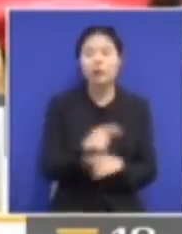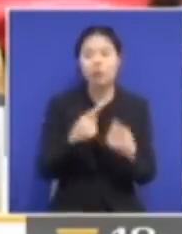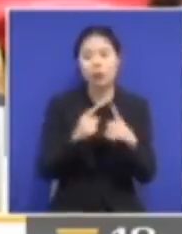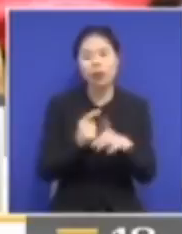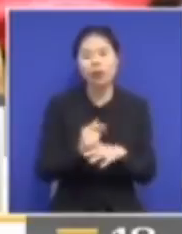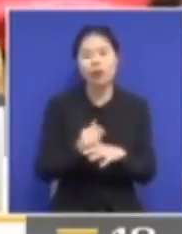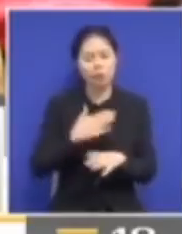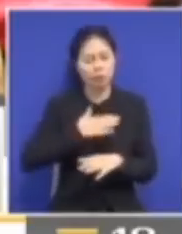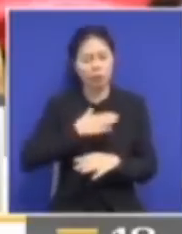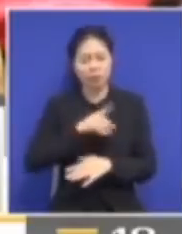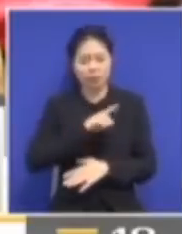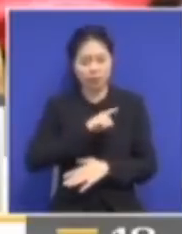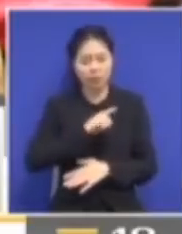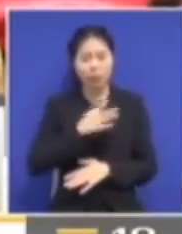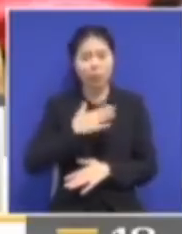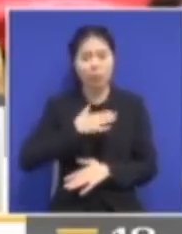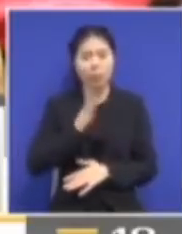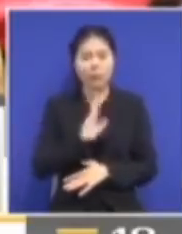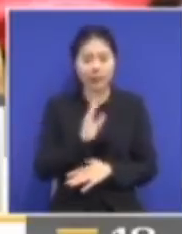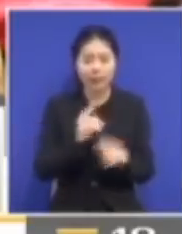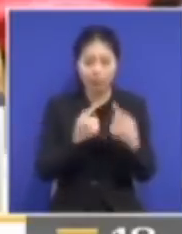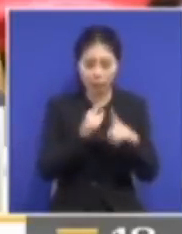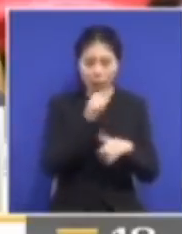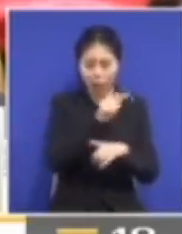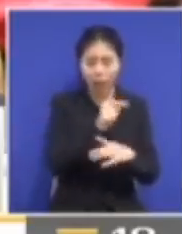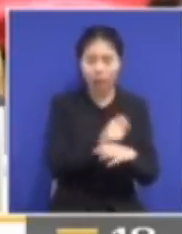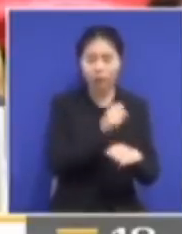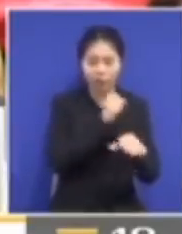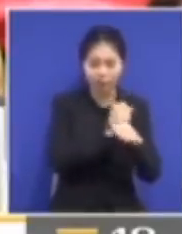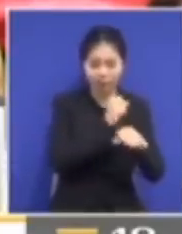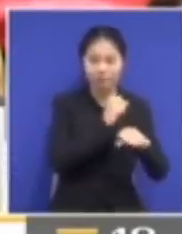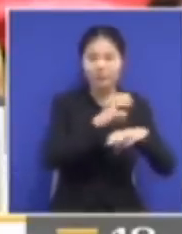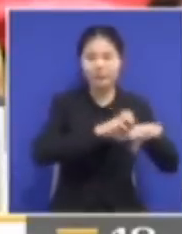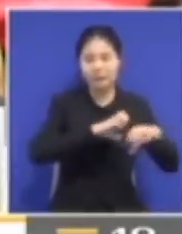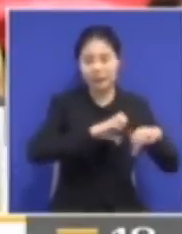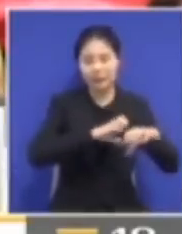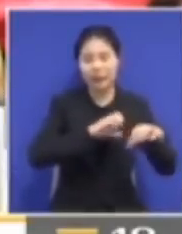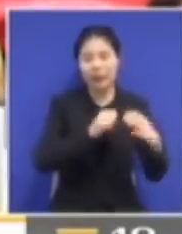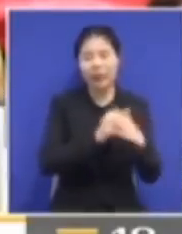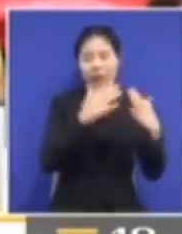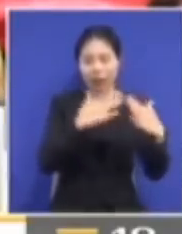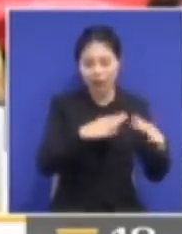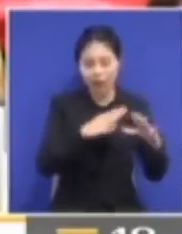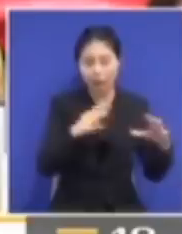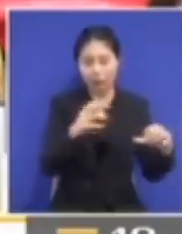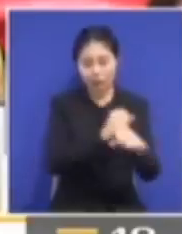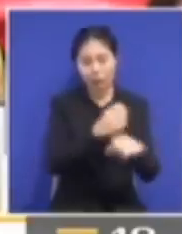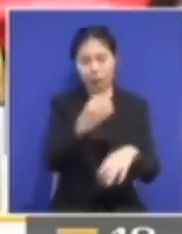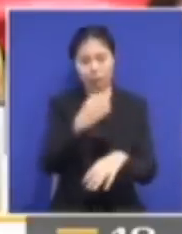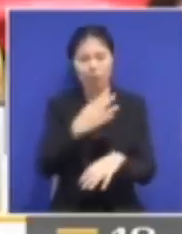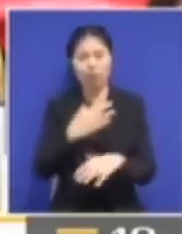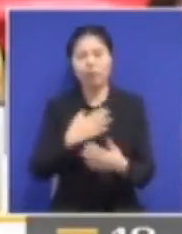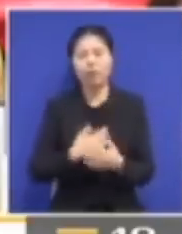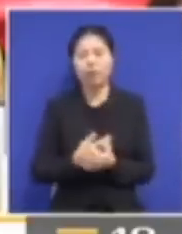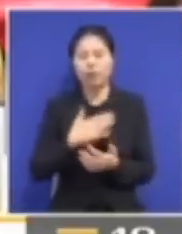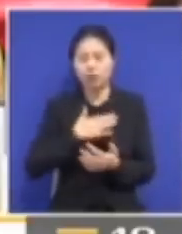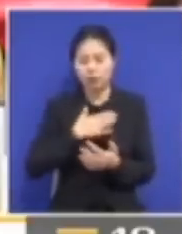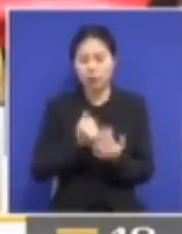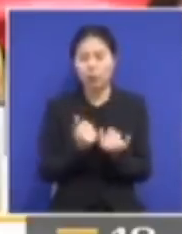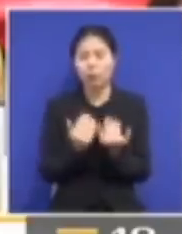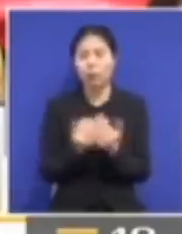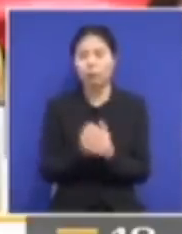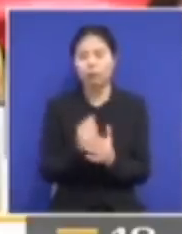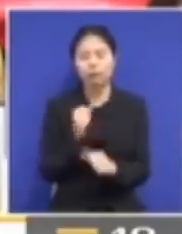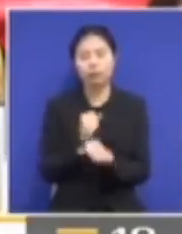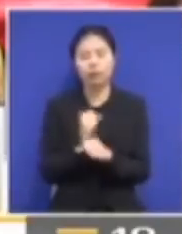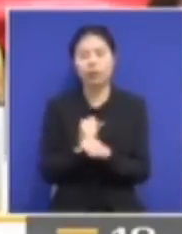ครับคุณก็ต้องส่งหลักฐานให้ผมนั่นเองเพื่อผมจะพิจารณาว่าการกระทำของคุณเนี่ยนะถูกต้องชอบด้วยระเบียบกฎหม